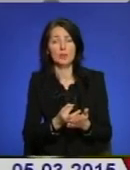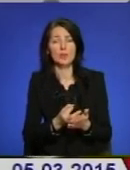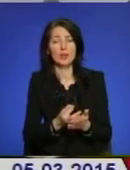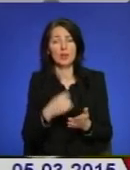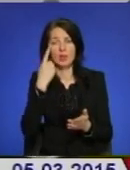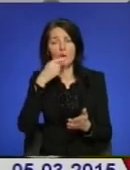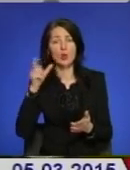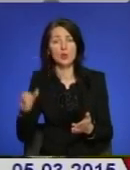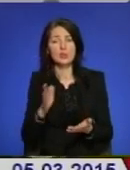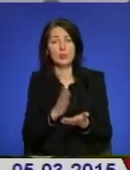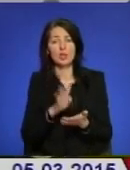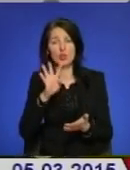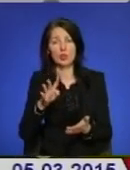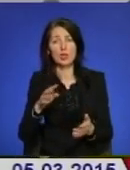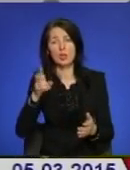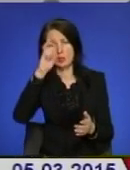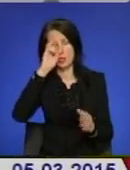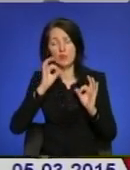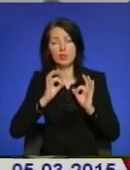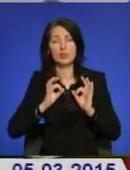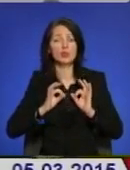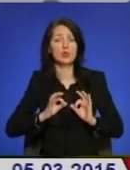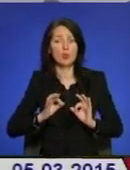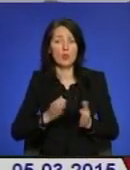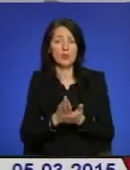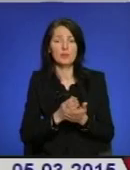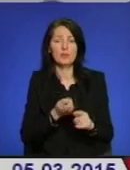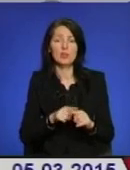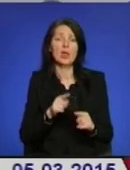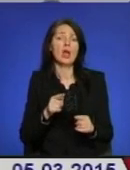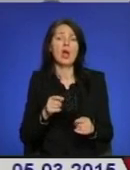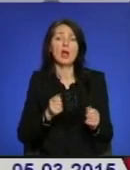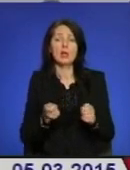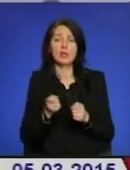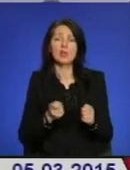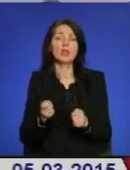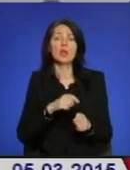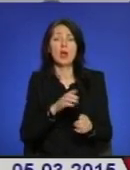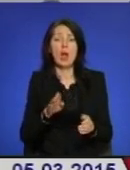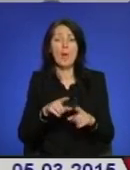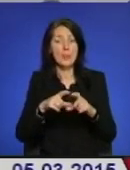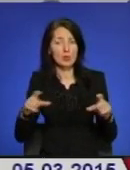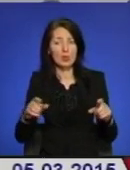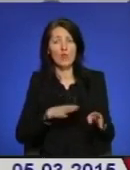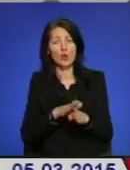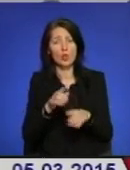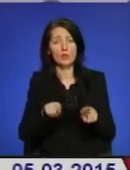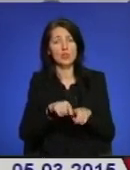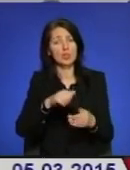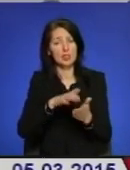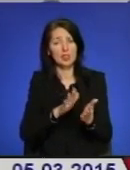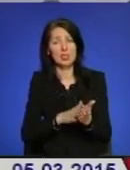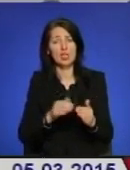осіб є 4 державні службовці – це керівники підрозділів виконавчої реєстраційної служб, один